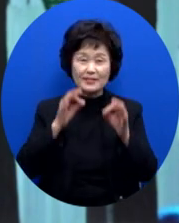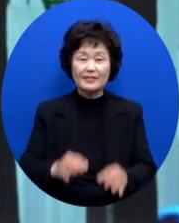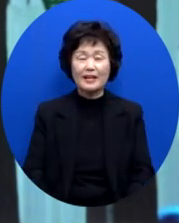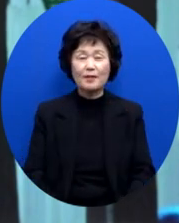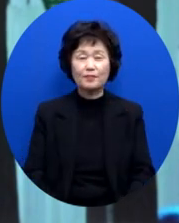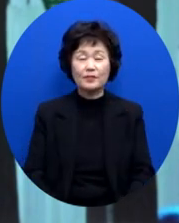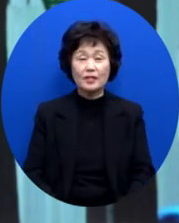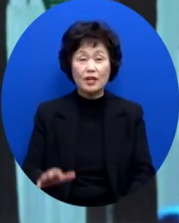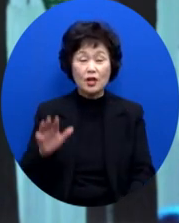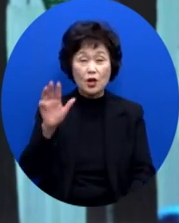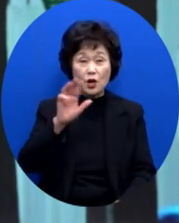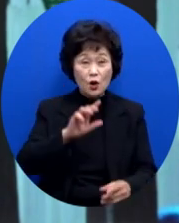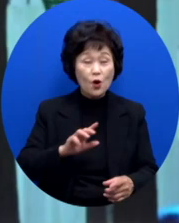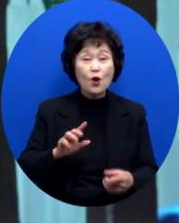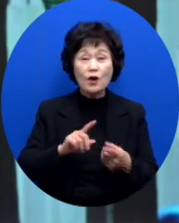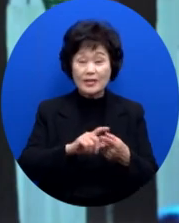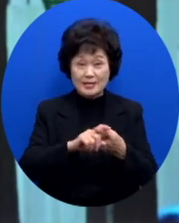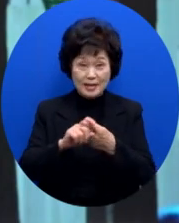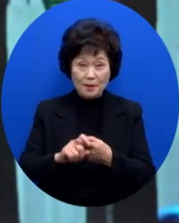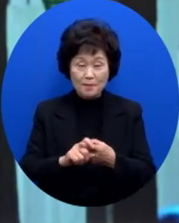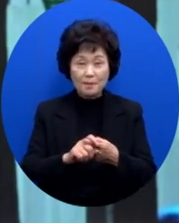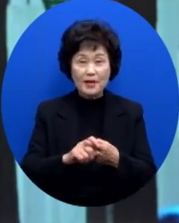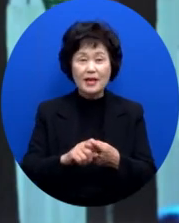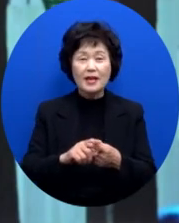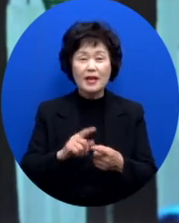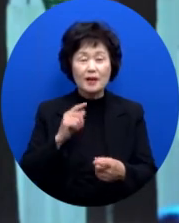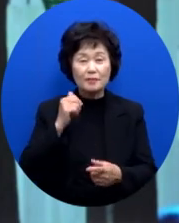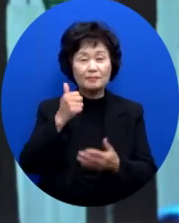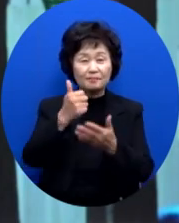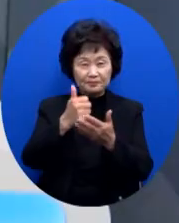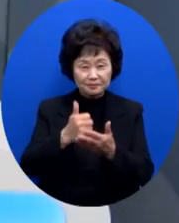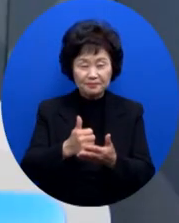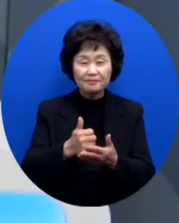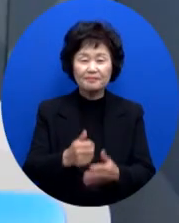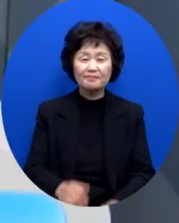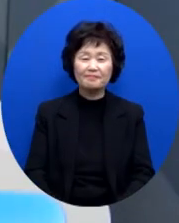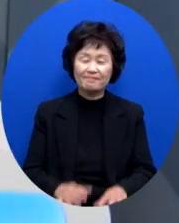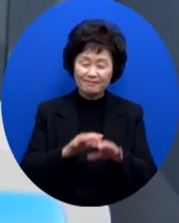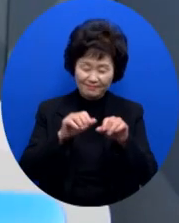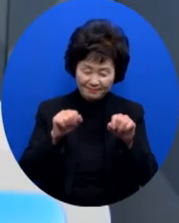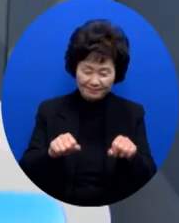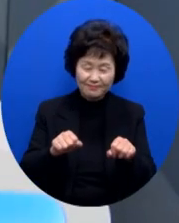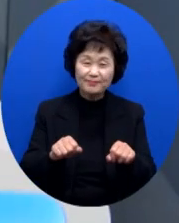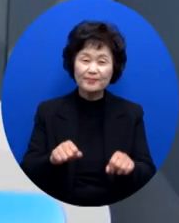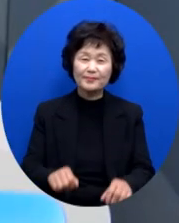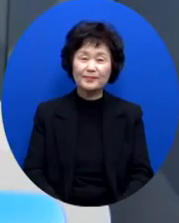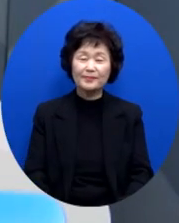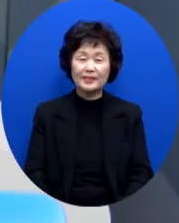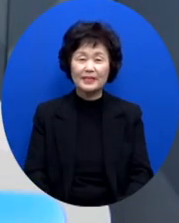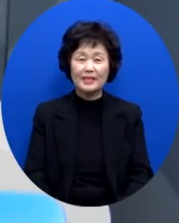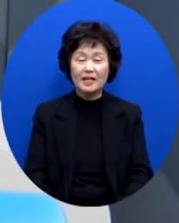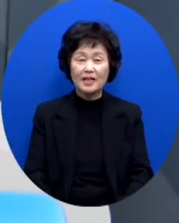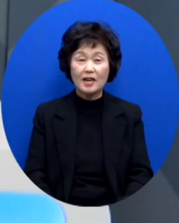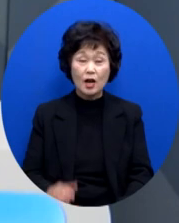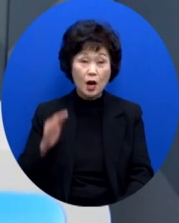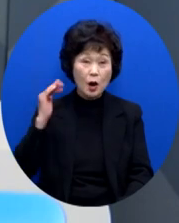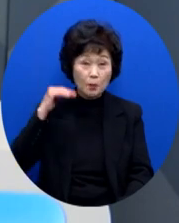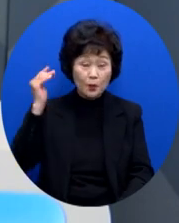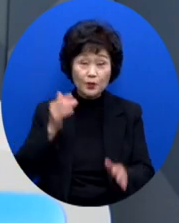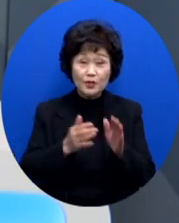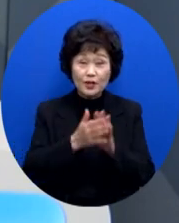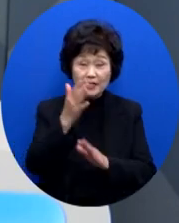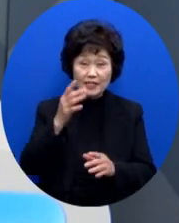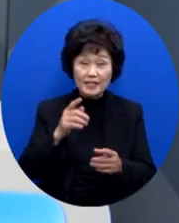기독교 총연합회 총회장 김승민 목사님 모셨습니다. 목사님 안녕하세요. 예, 안녕하세요. 네. 반갑습니다. 목사님, 부천시